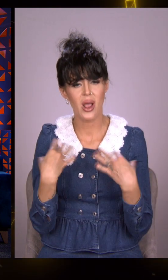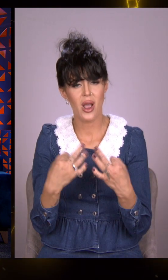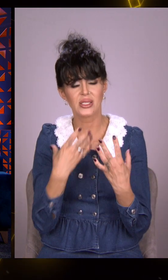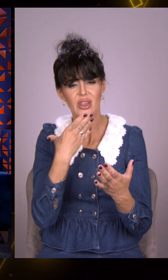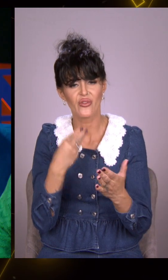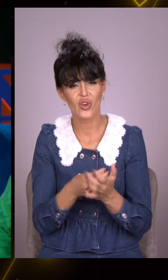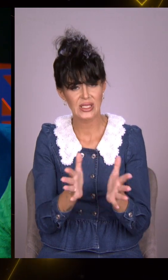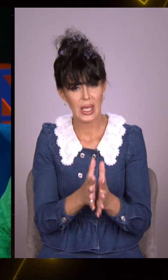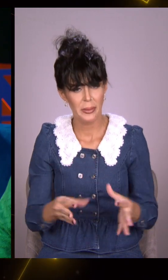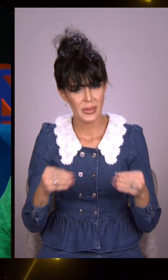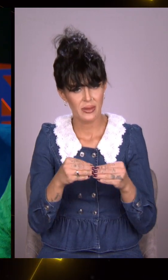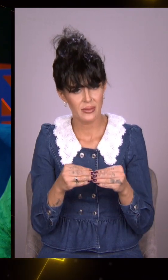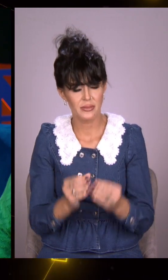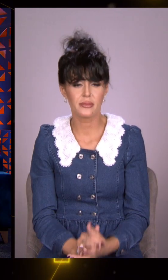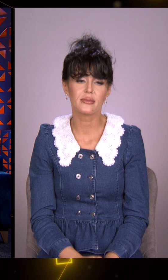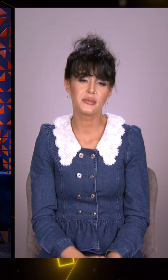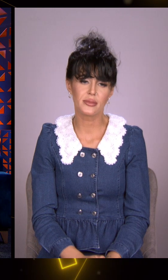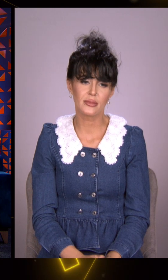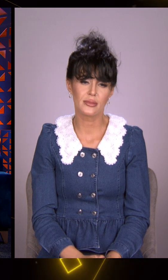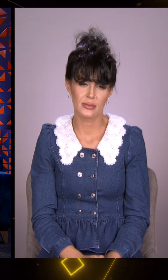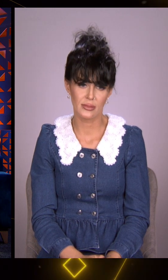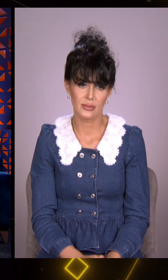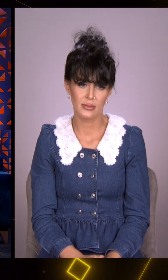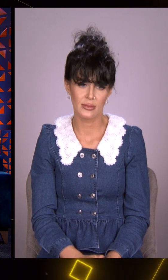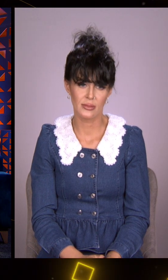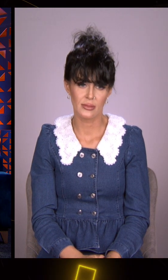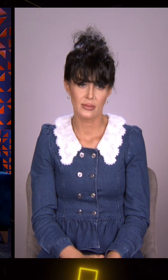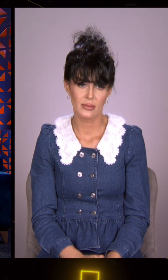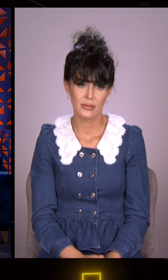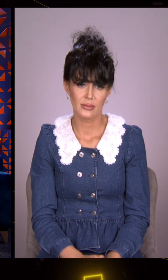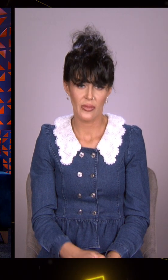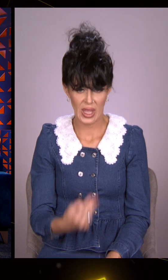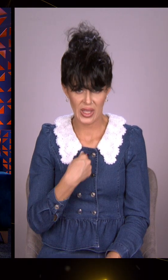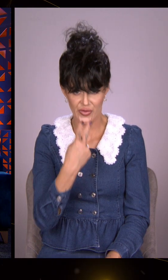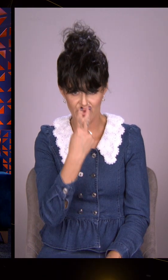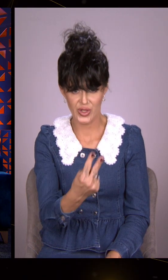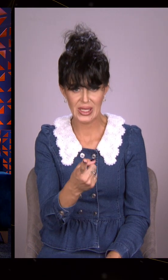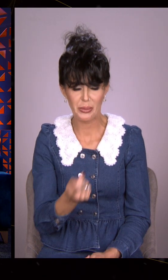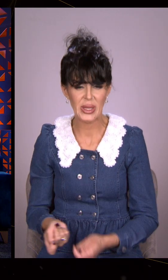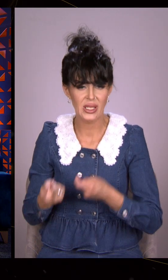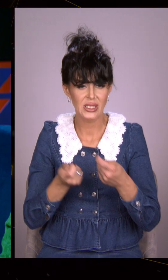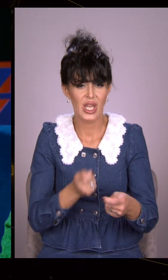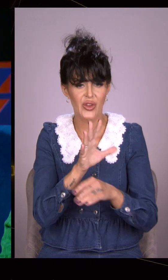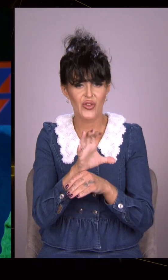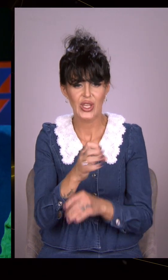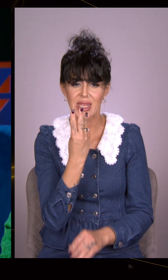сім'ю. Дякую вам за це. Я бачу, ви прийшли з фотографією. Так. Да? 3